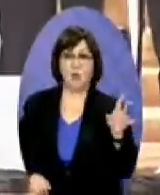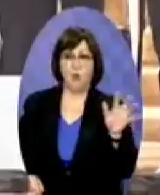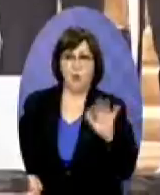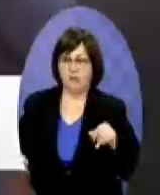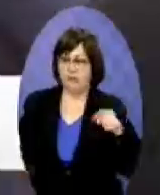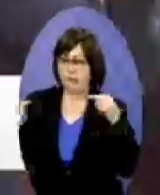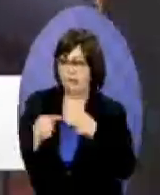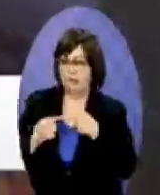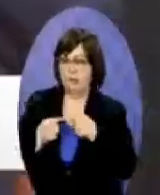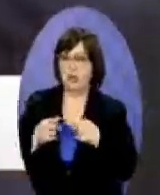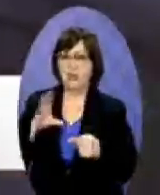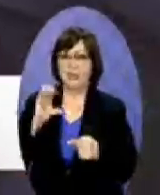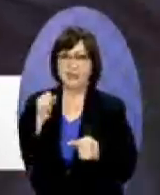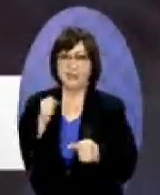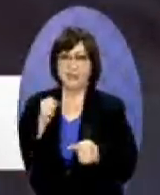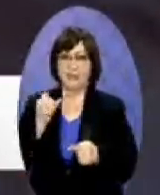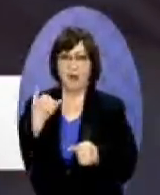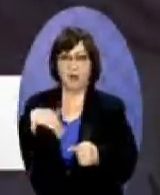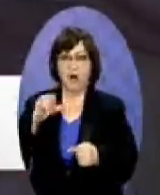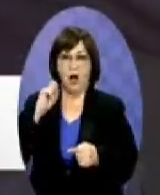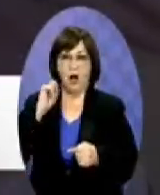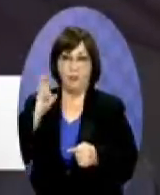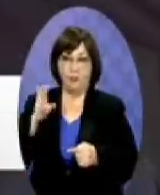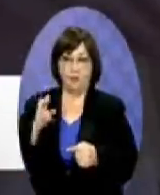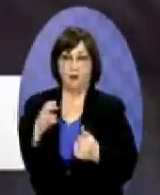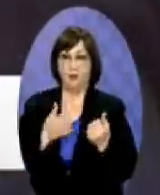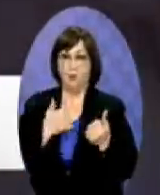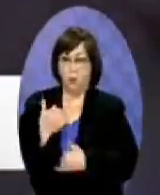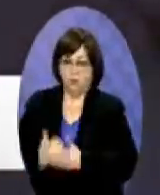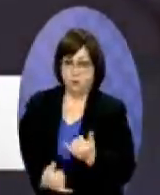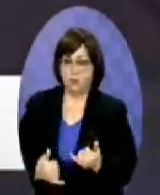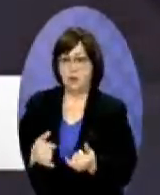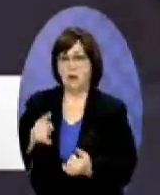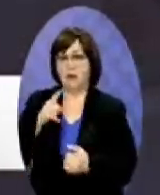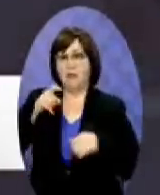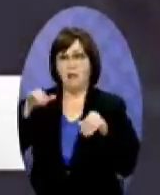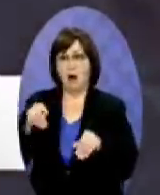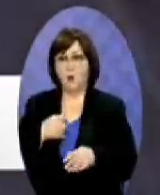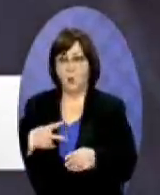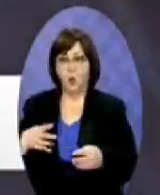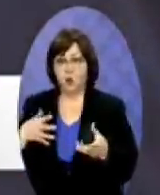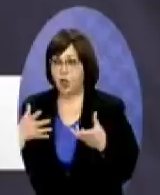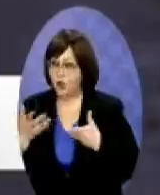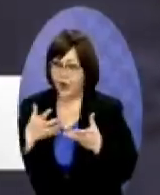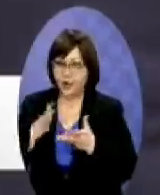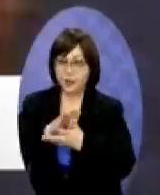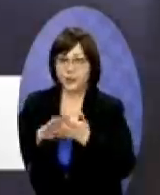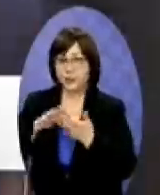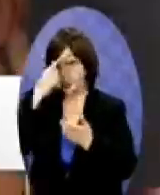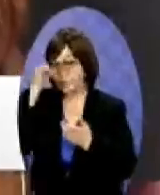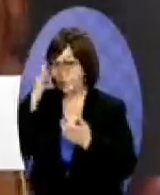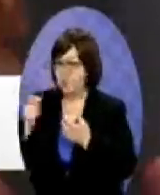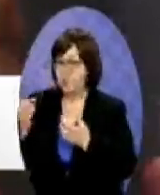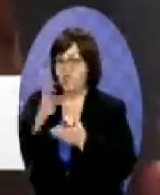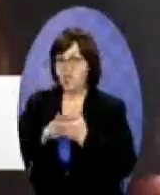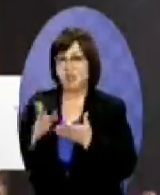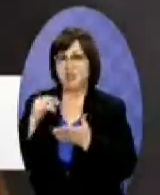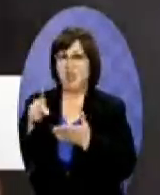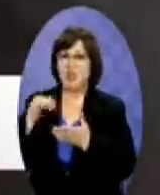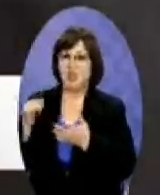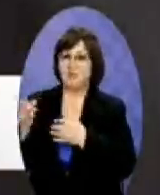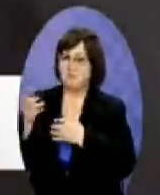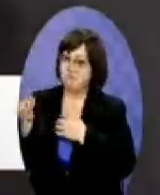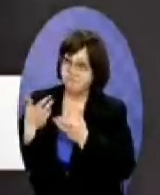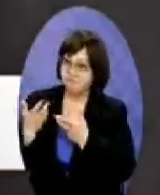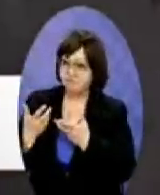ийм үед Саудын хунтай жайлчилж терроризмын эсрэг хамтдаа тэмцэхээр шин дэлхийтэй тохиролцож байна. За терроризмын асуудлаарх тагнуулын